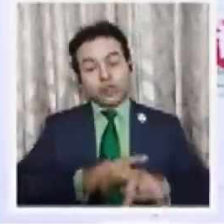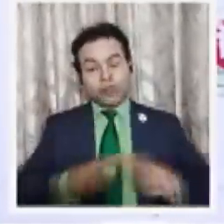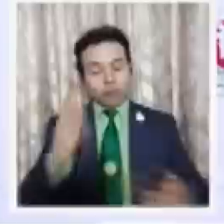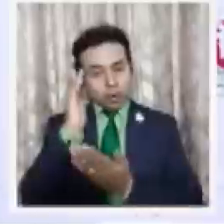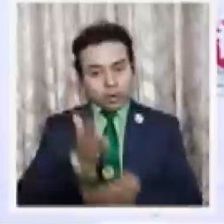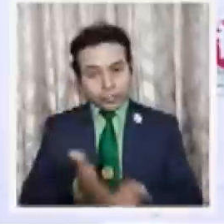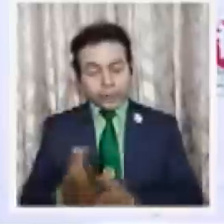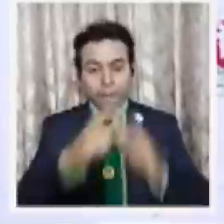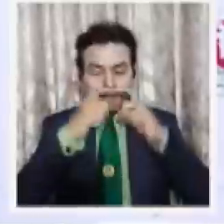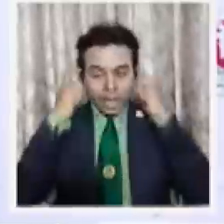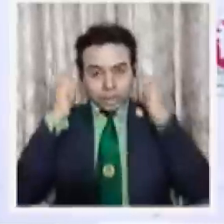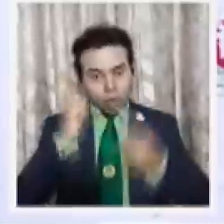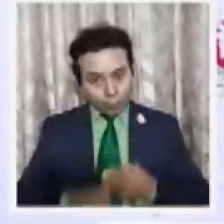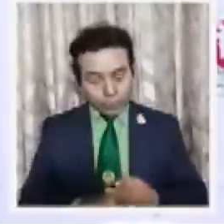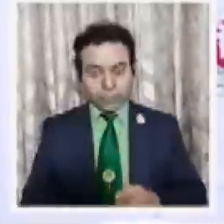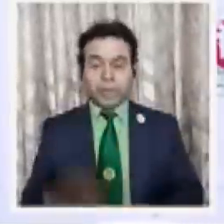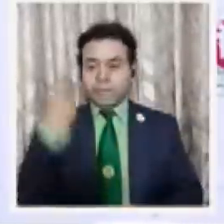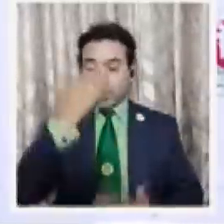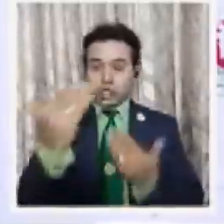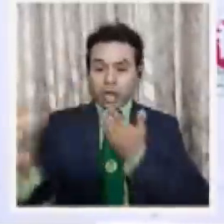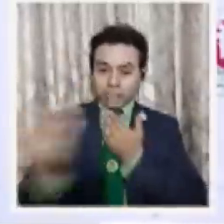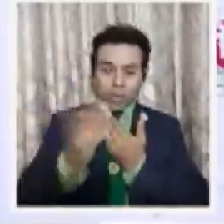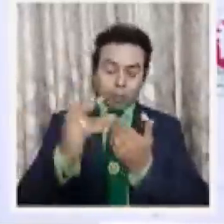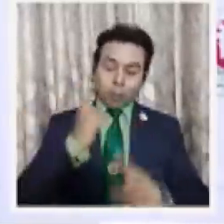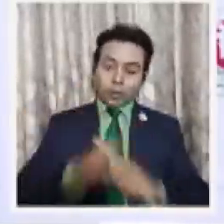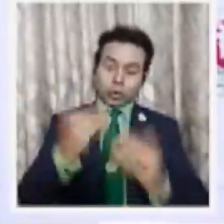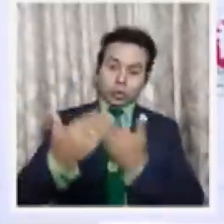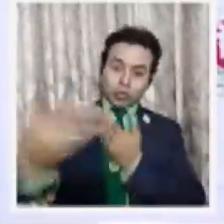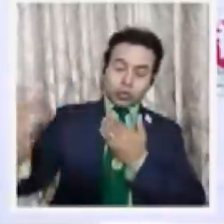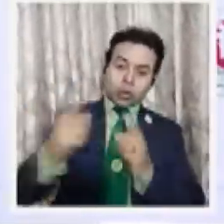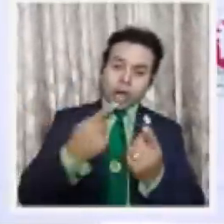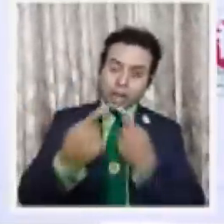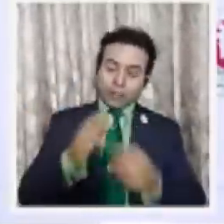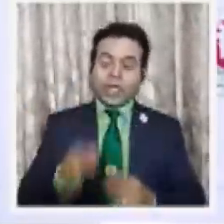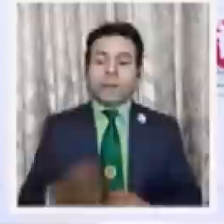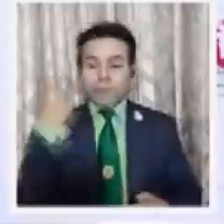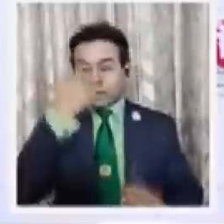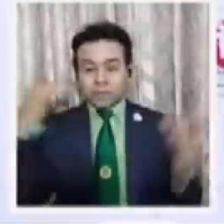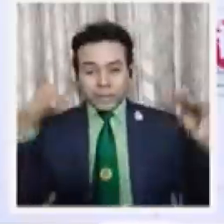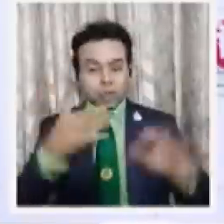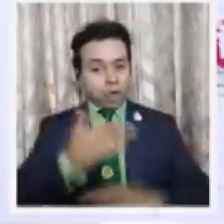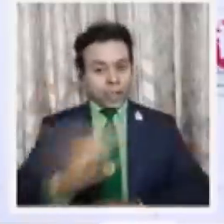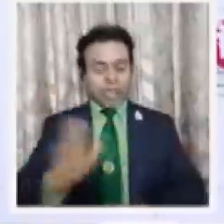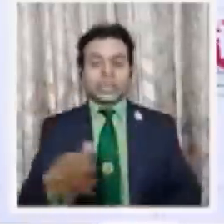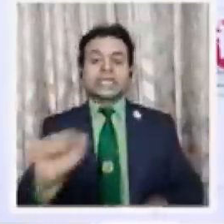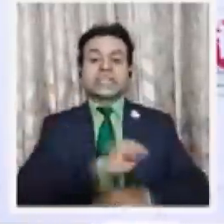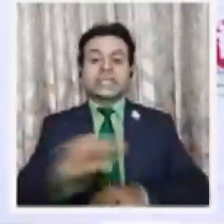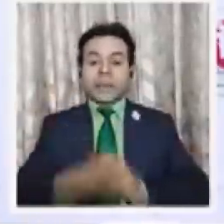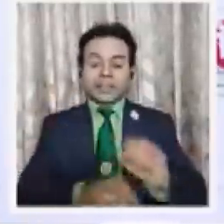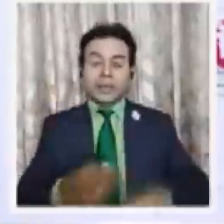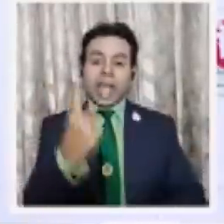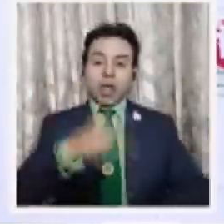একটি উপায় অবলম্বন করে এই করোনাকে প্রতিরোধ করা যাবে না, সবগুলি একই সাথে পালন করতে হবে, যেমন মাস্ক